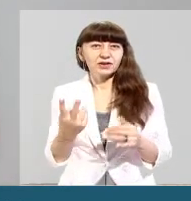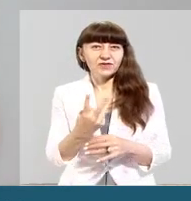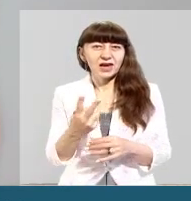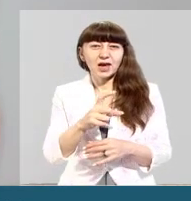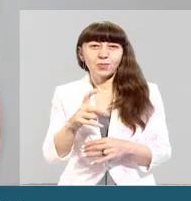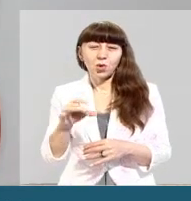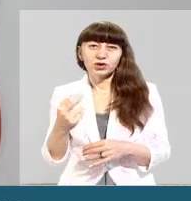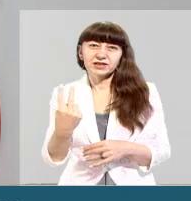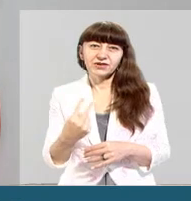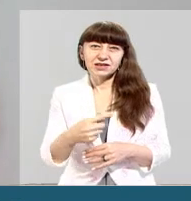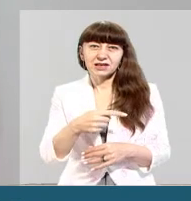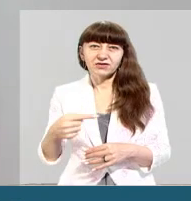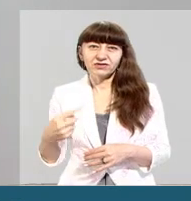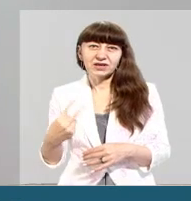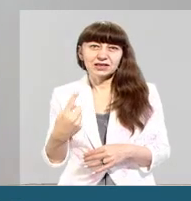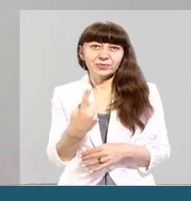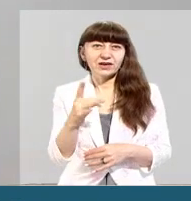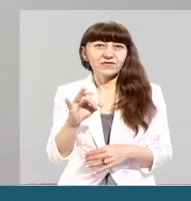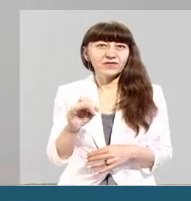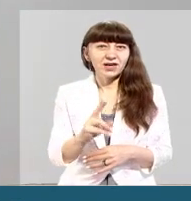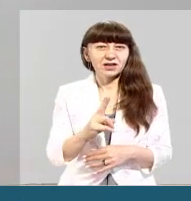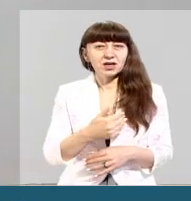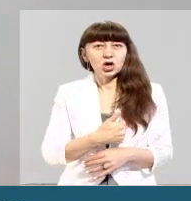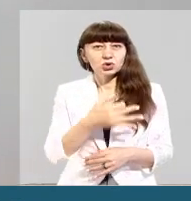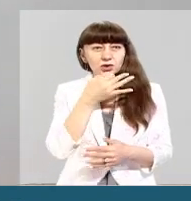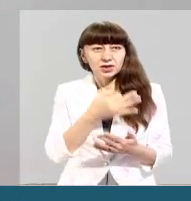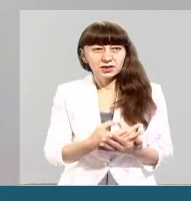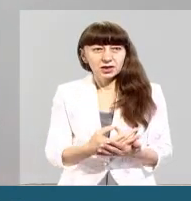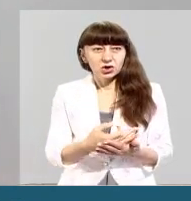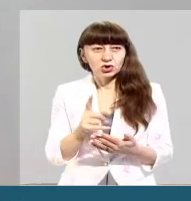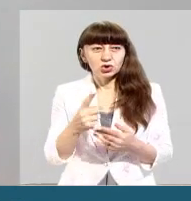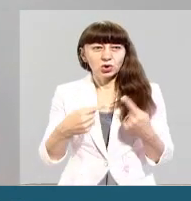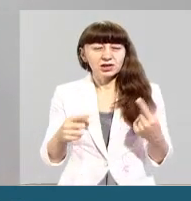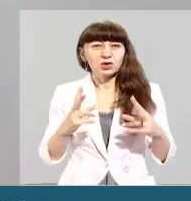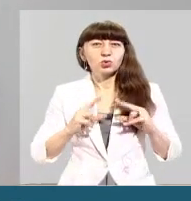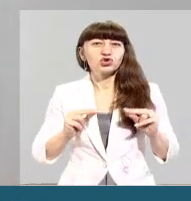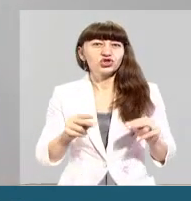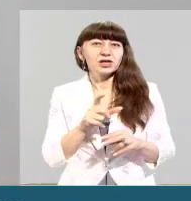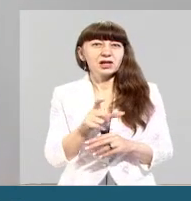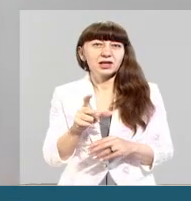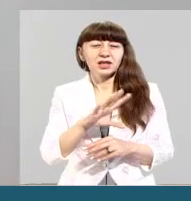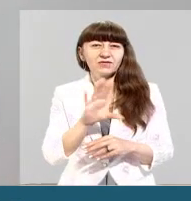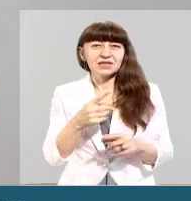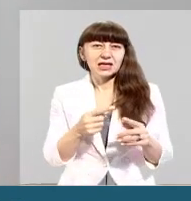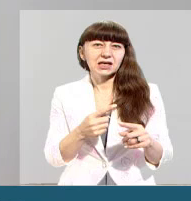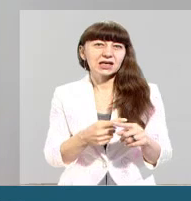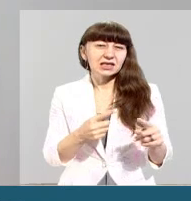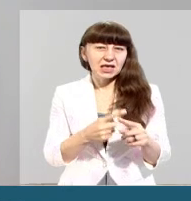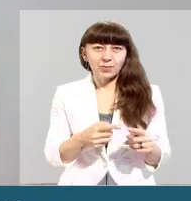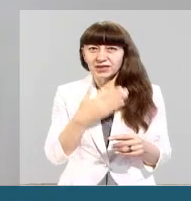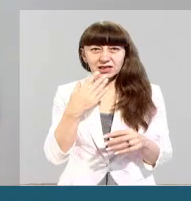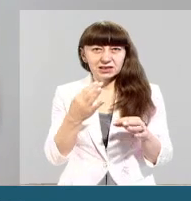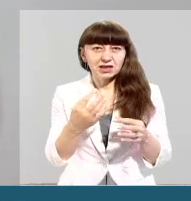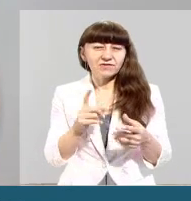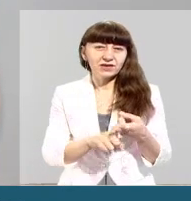да, с 20-го в 21 век, и я хочу сказать, что вот что отличает учительство на всех этапах, независимо